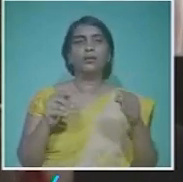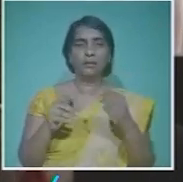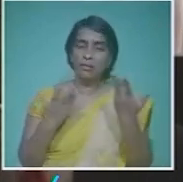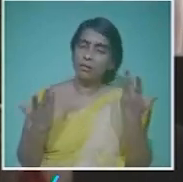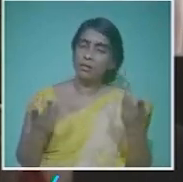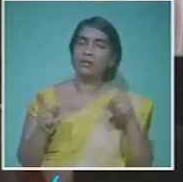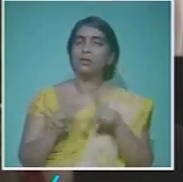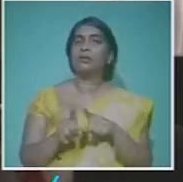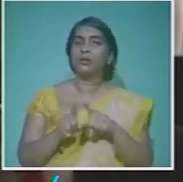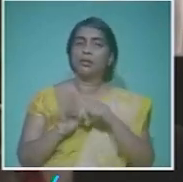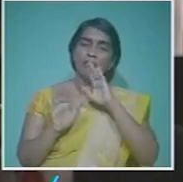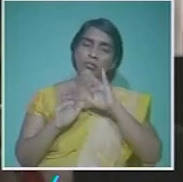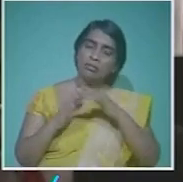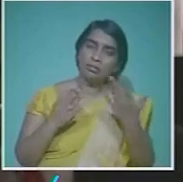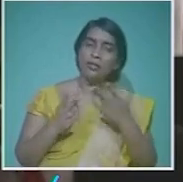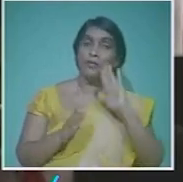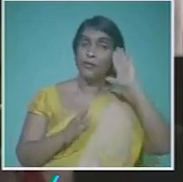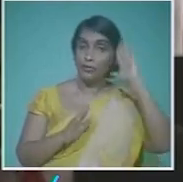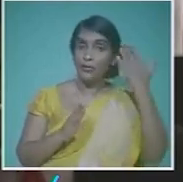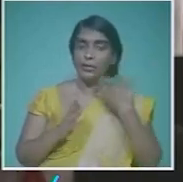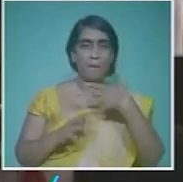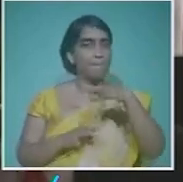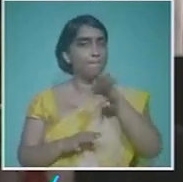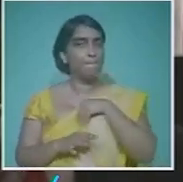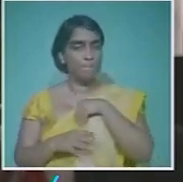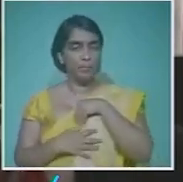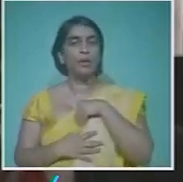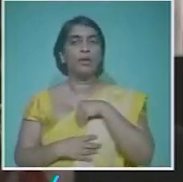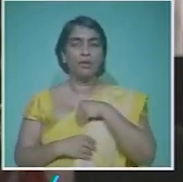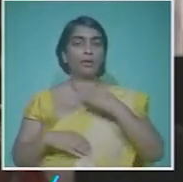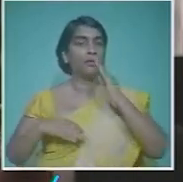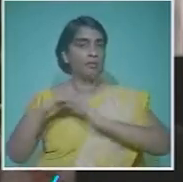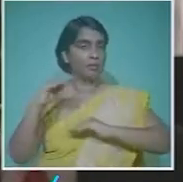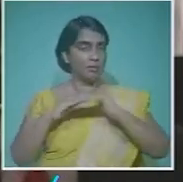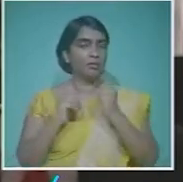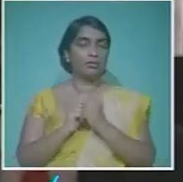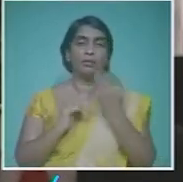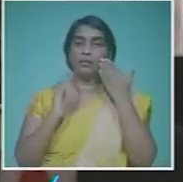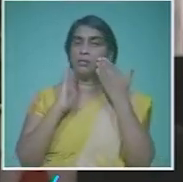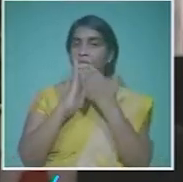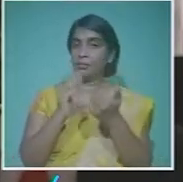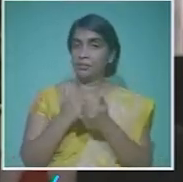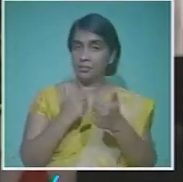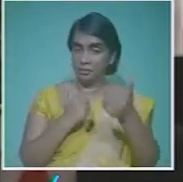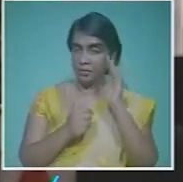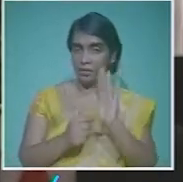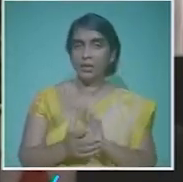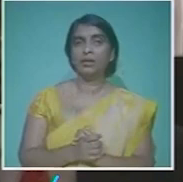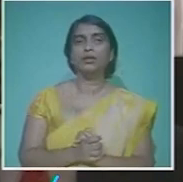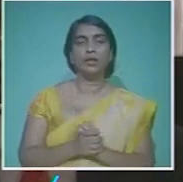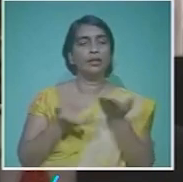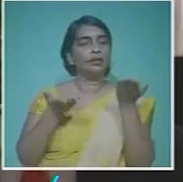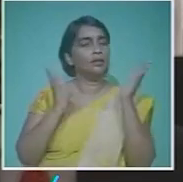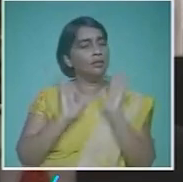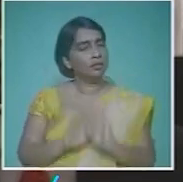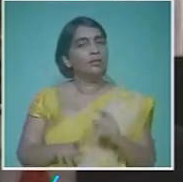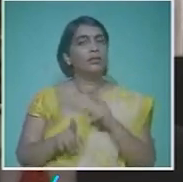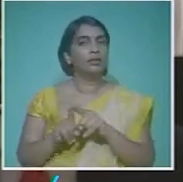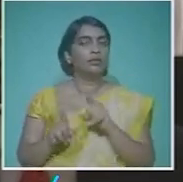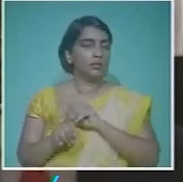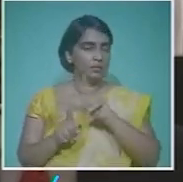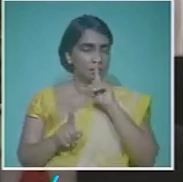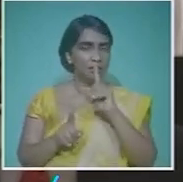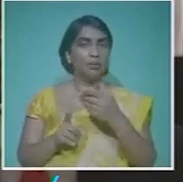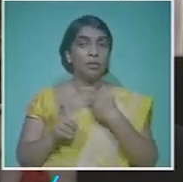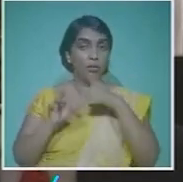නැත්නම් ඒ අයට කිසියම් විශේෂිත පිළිගැනීමක් ලැබෙන ක්‍රමයක් හරි අපි නිර්මාණය කරගත යුතුයි අවසාන වශයෙන් මම කියන්නේ